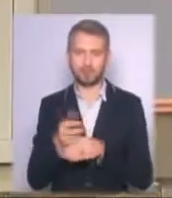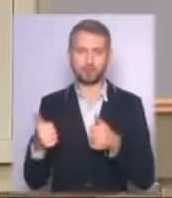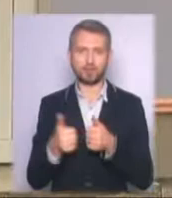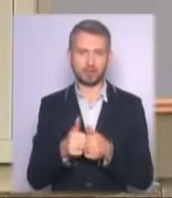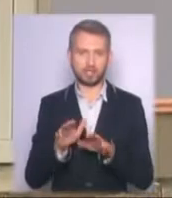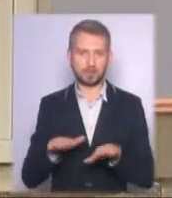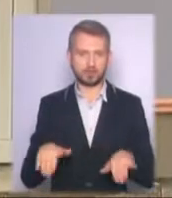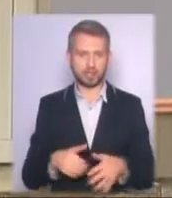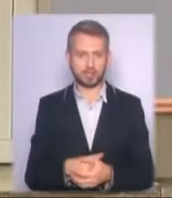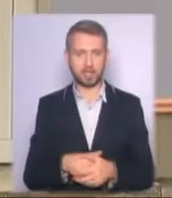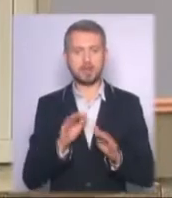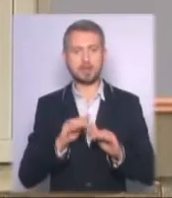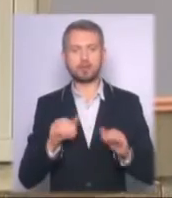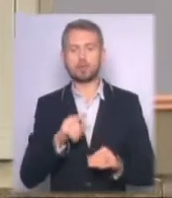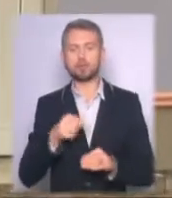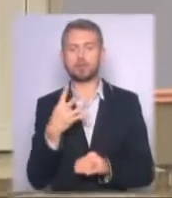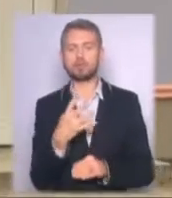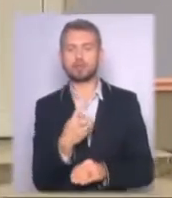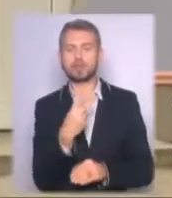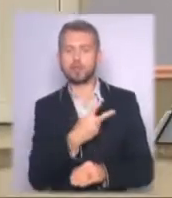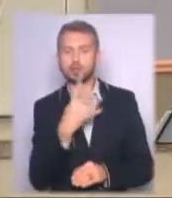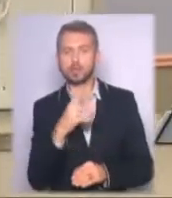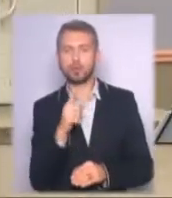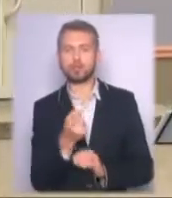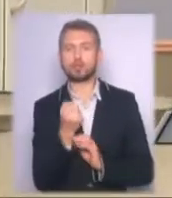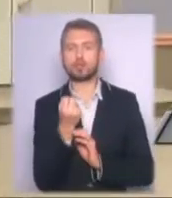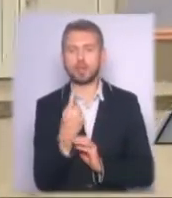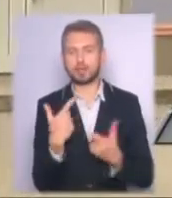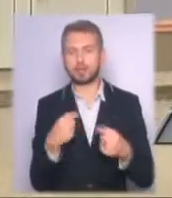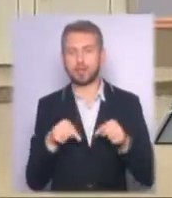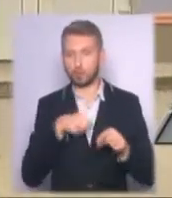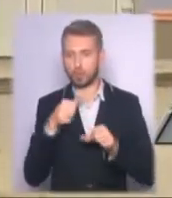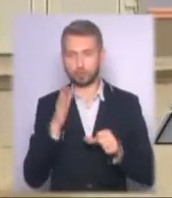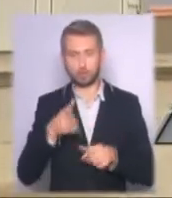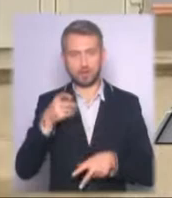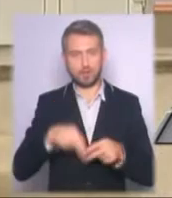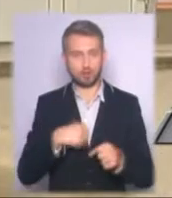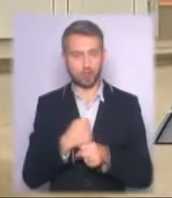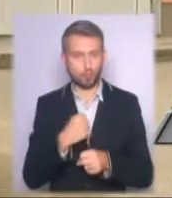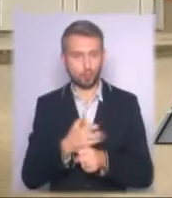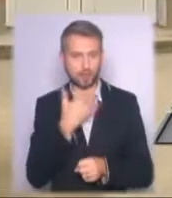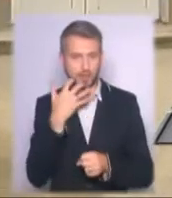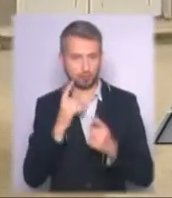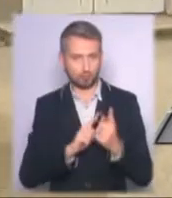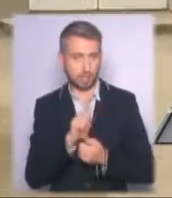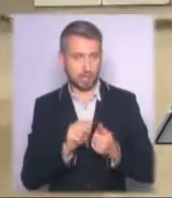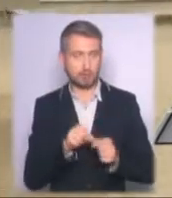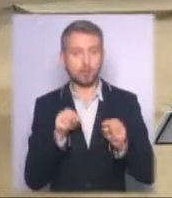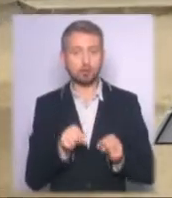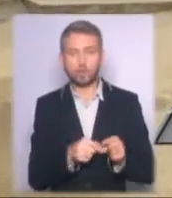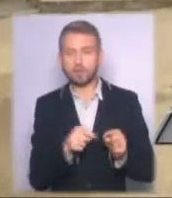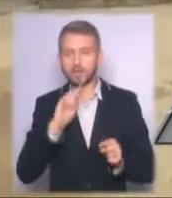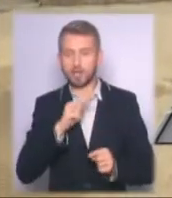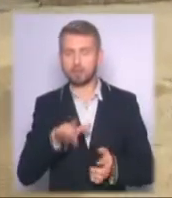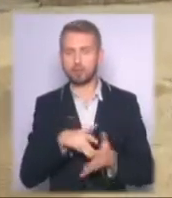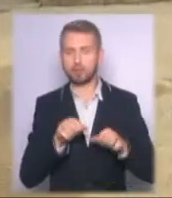заклади. Садочок номер 424 – один з 11, де цьогоріч будуть завершені роботи з термосанації. Втім, лише тут за рік місто зможе зекономити